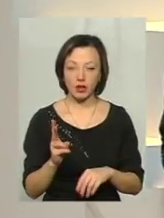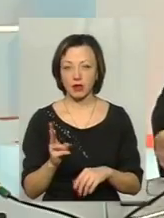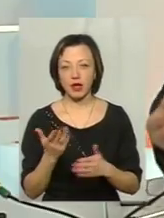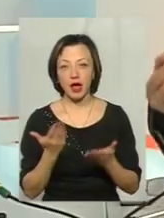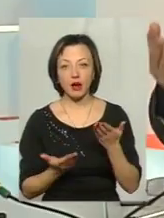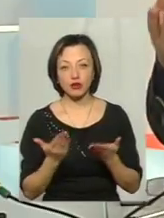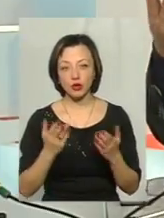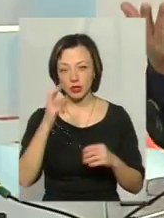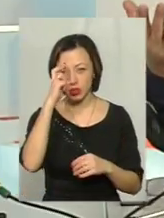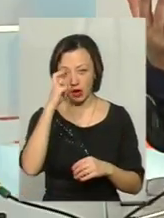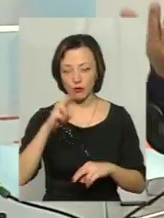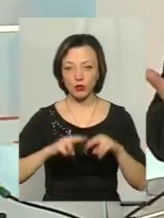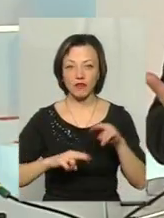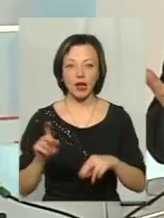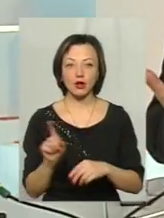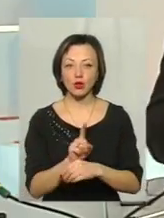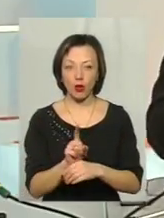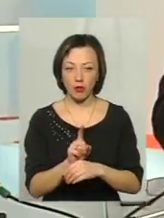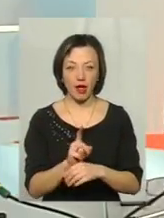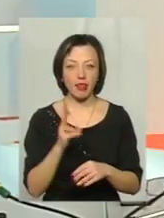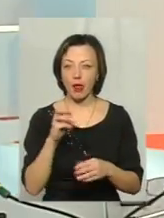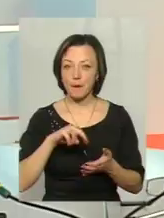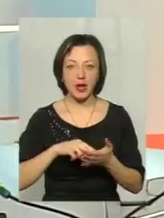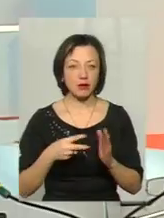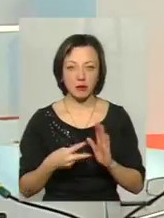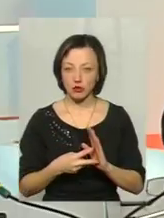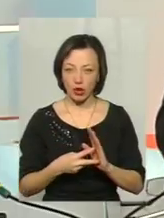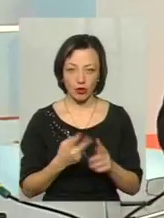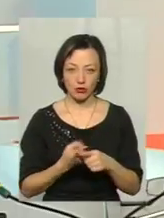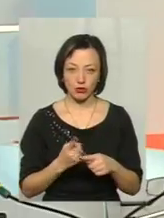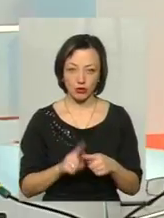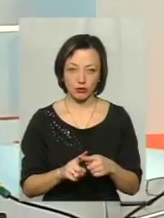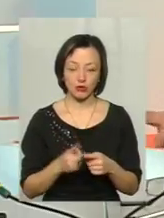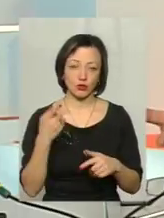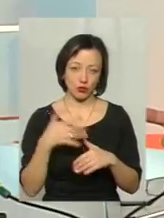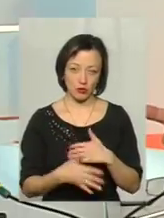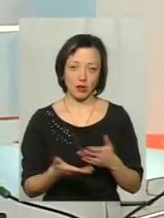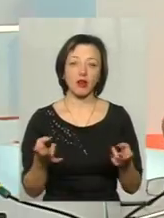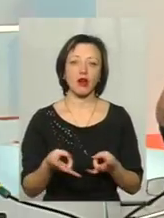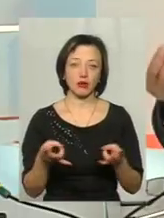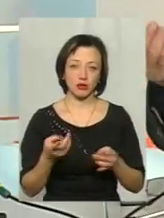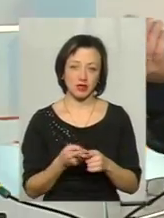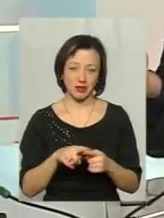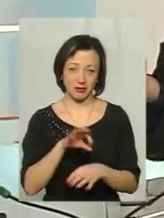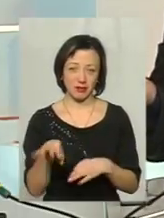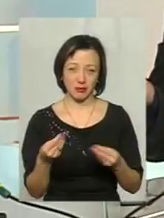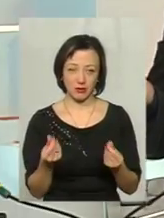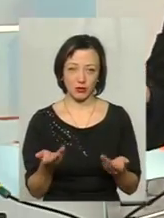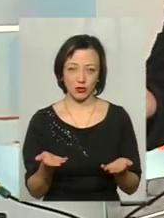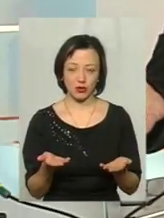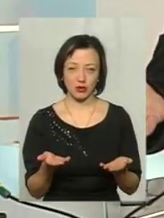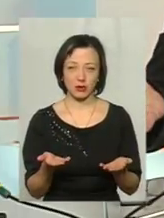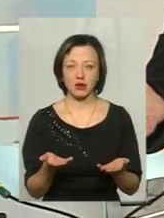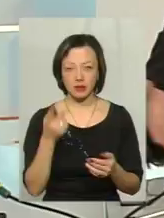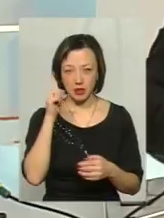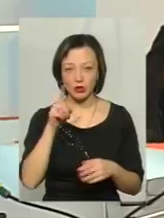Забудовник, якщо чи державні будівельні норми не передбачають цього, зрозуміло нашу йому. Це ж кошти. Ви знаєте,